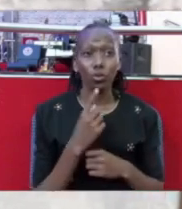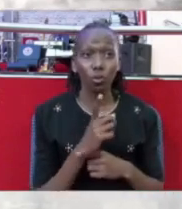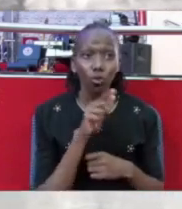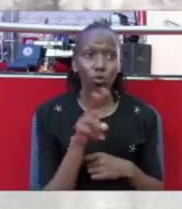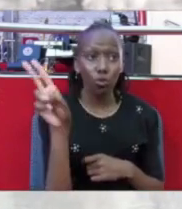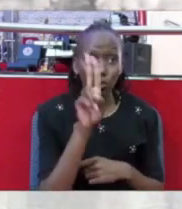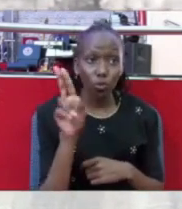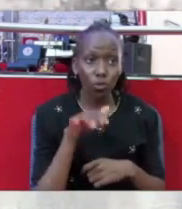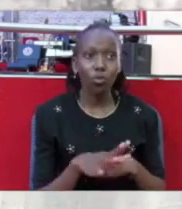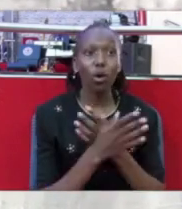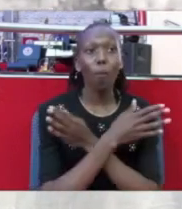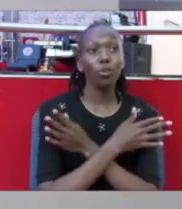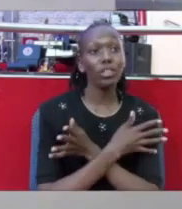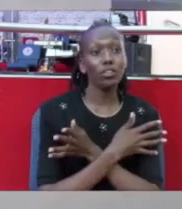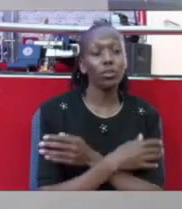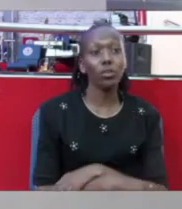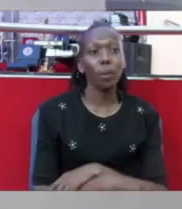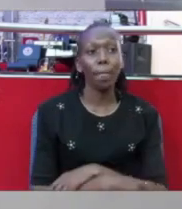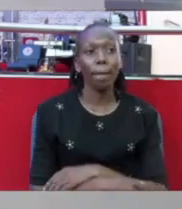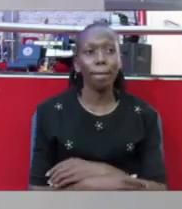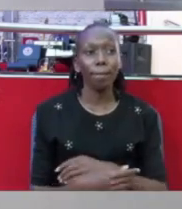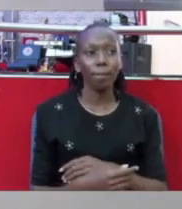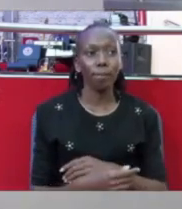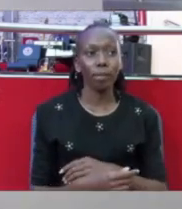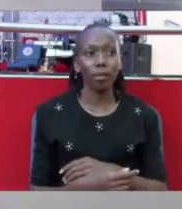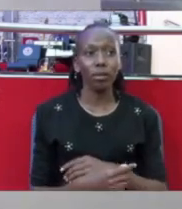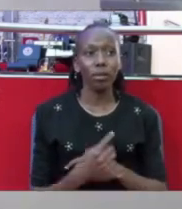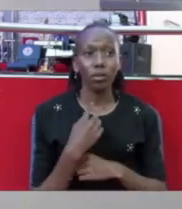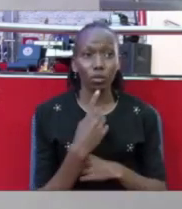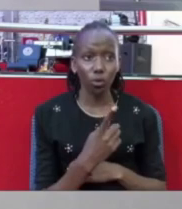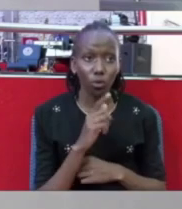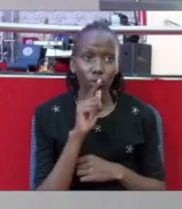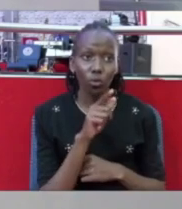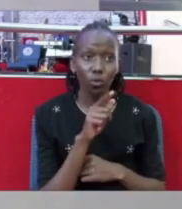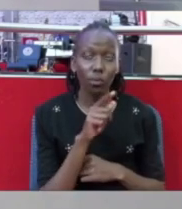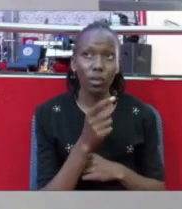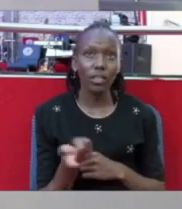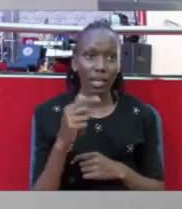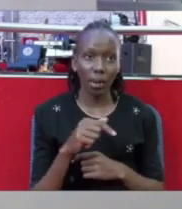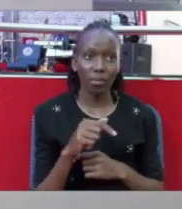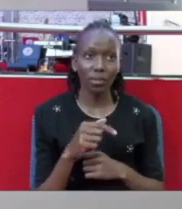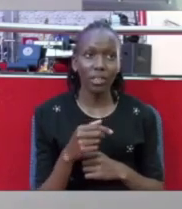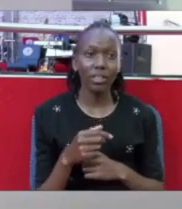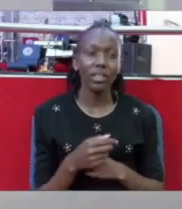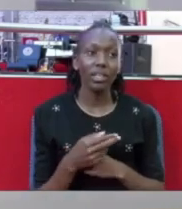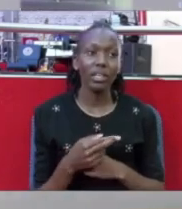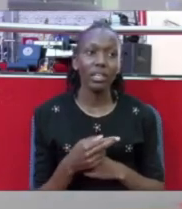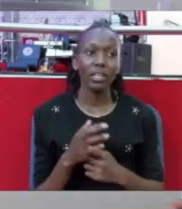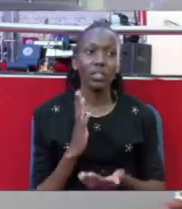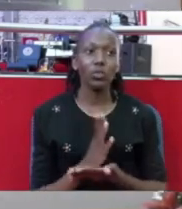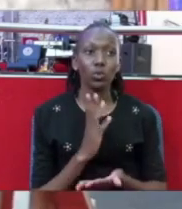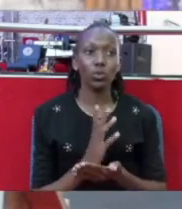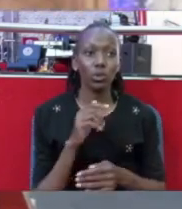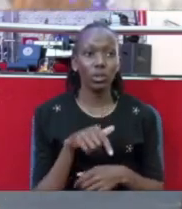your potential. Ili uweze kuutumia ule uwezo ulio nao. So that it can be a reality in your life. Ili ikawe kama hali ilivyo